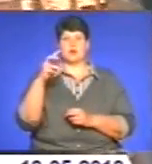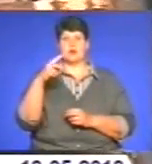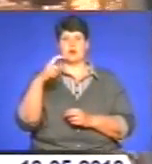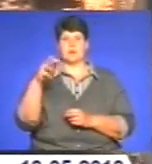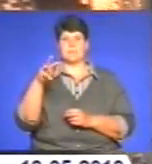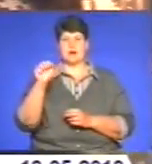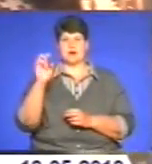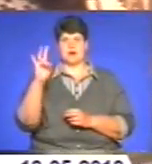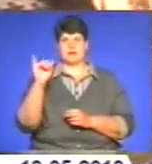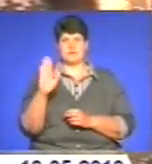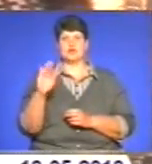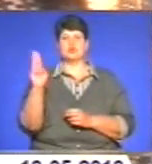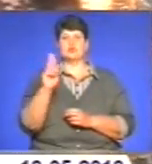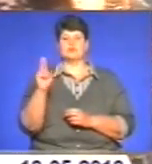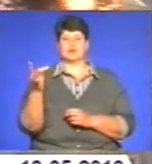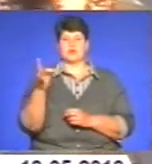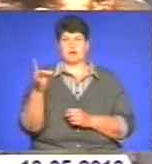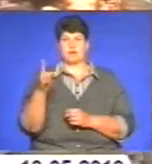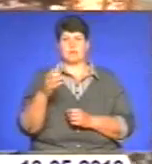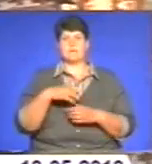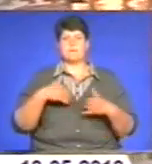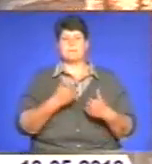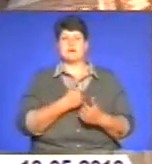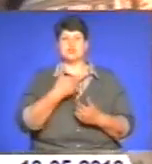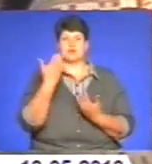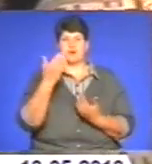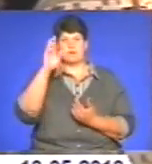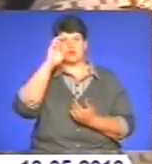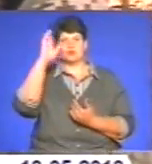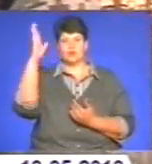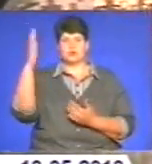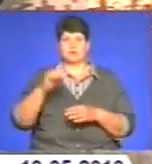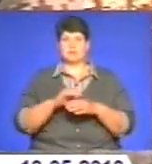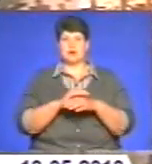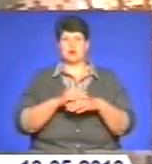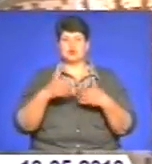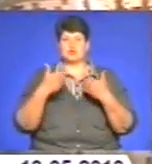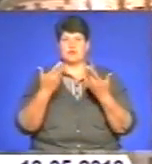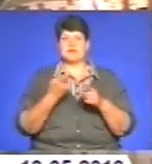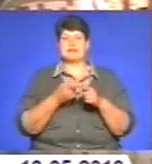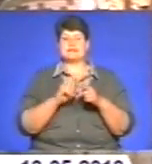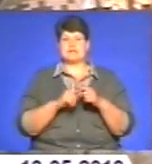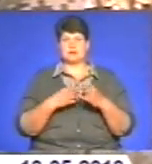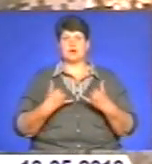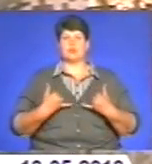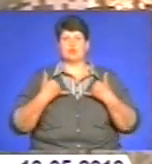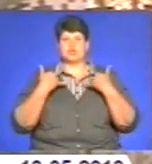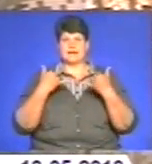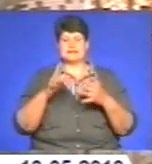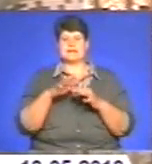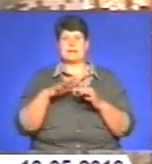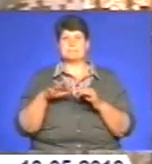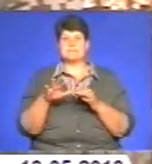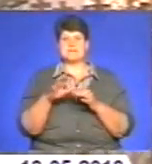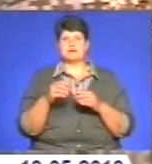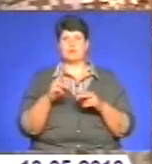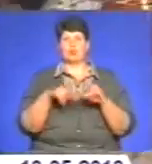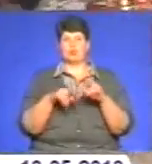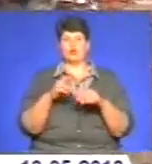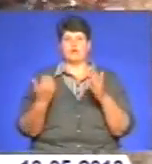району. Бажаю вам Господніх благословінь в цій почесній місії побудові нової